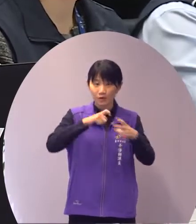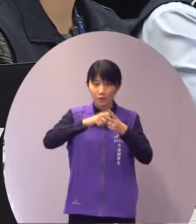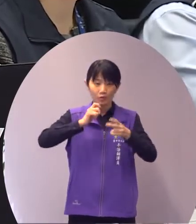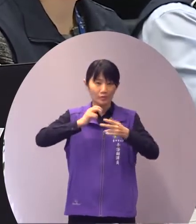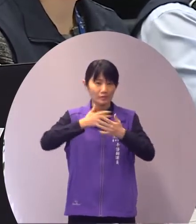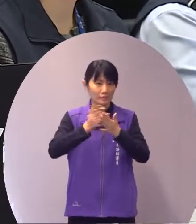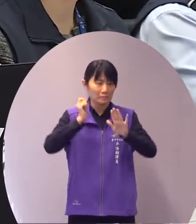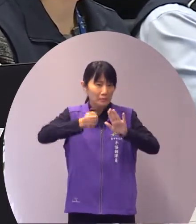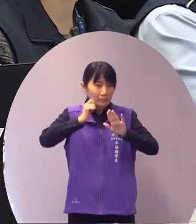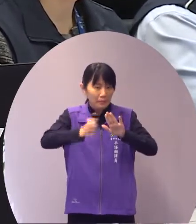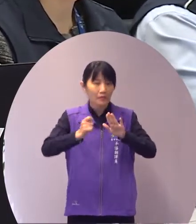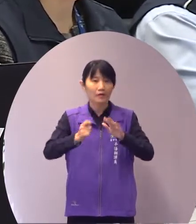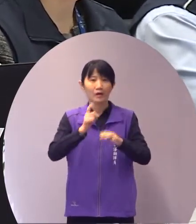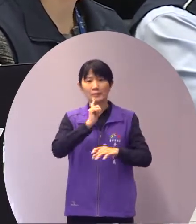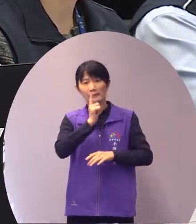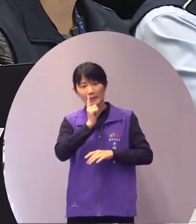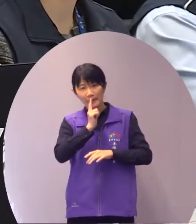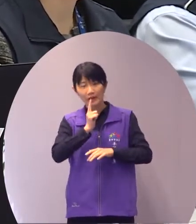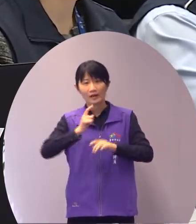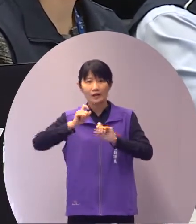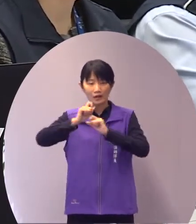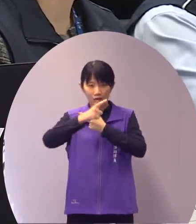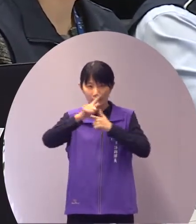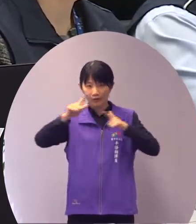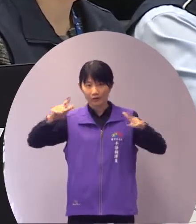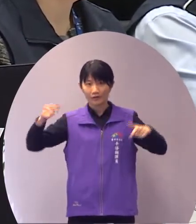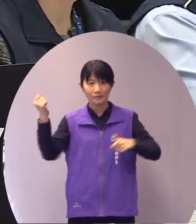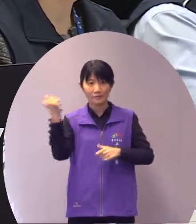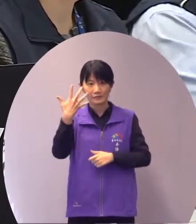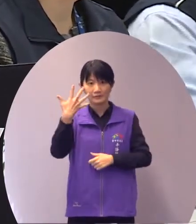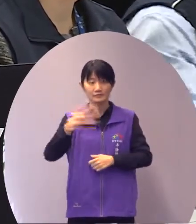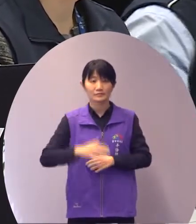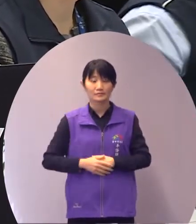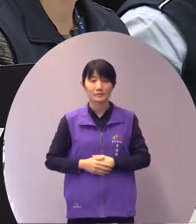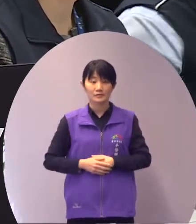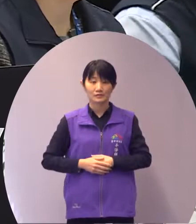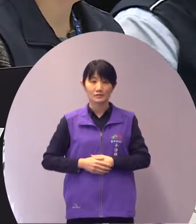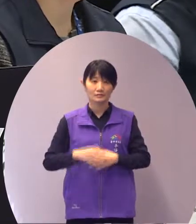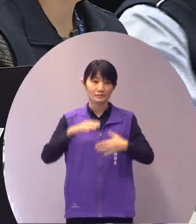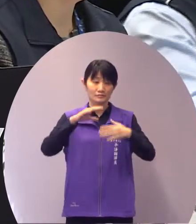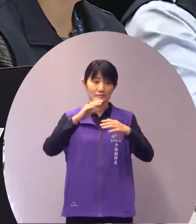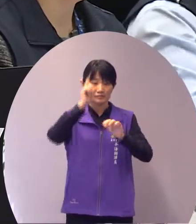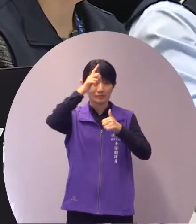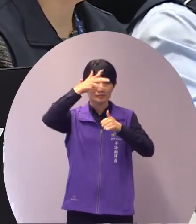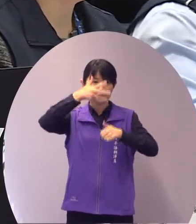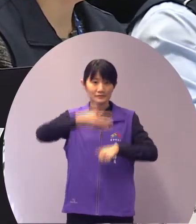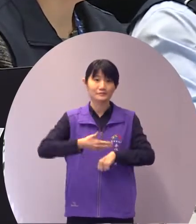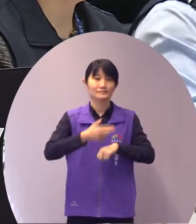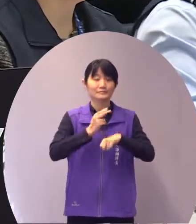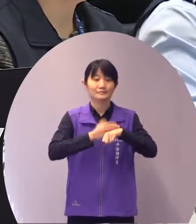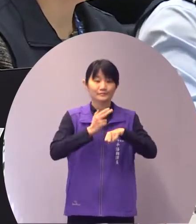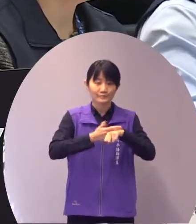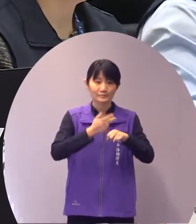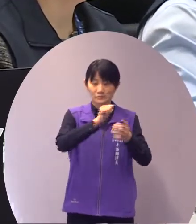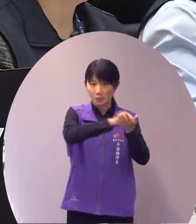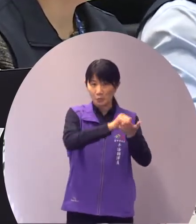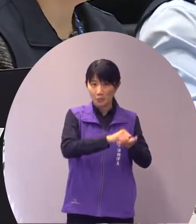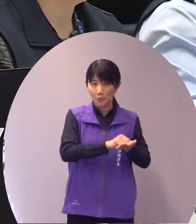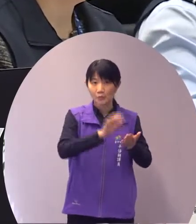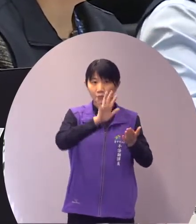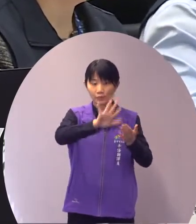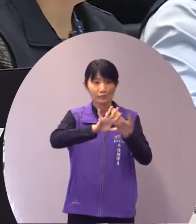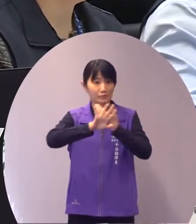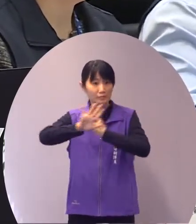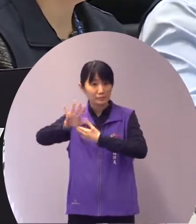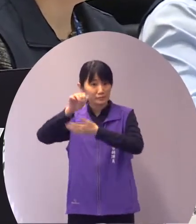传统、民俗传统知识与实践等五大项。除了传统知识与实践本市尚无登录项目外，其余均有